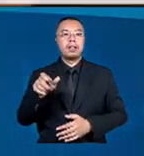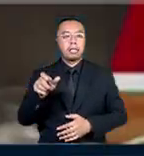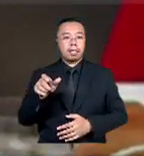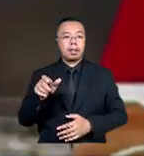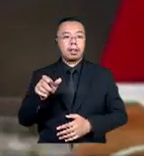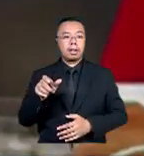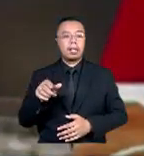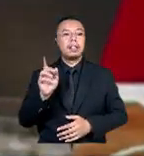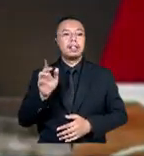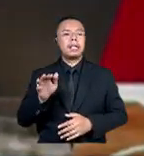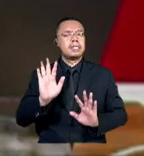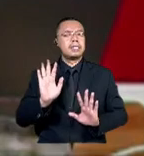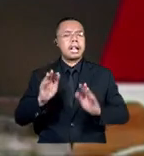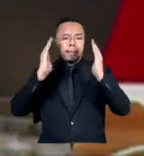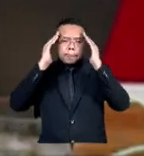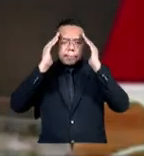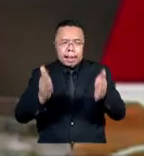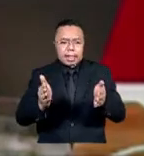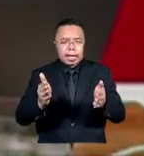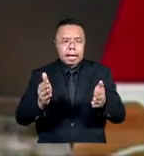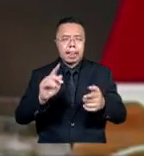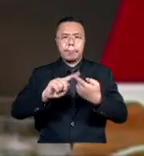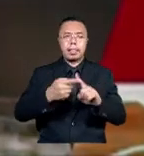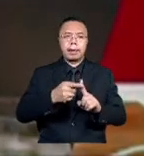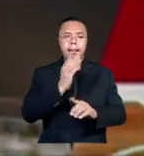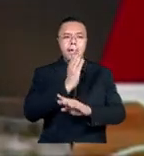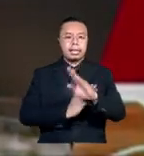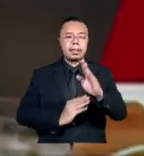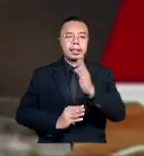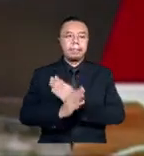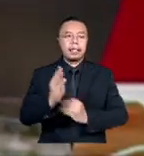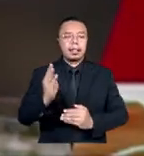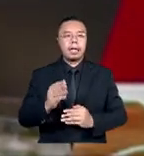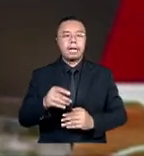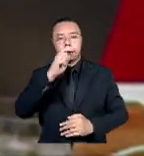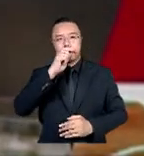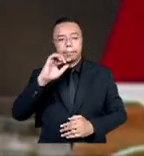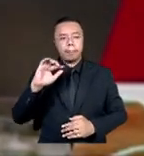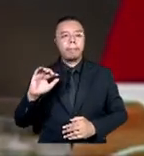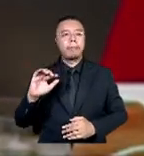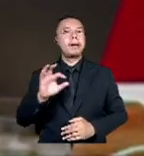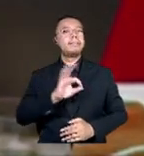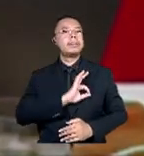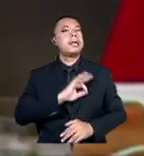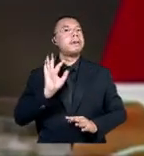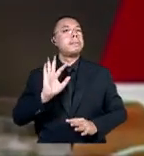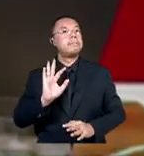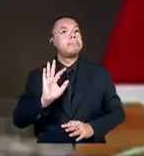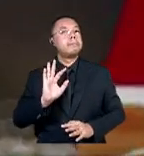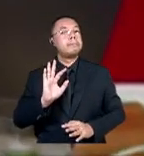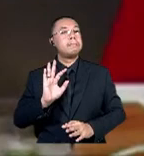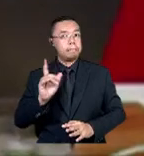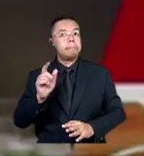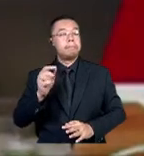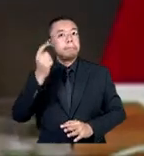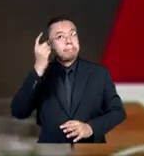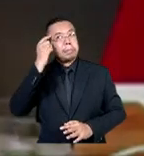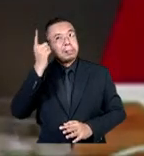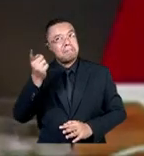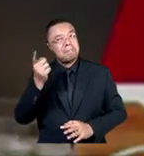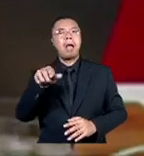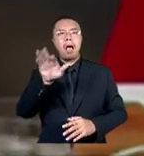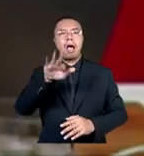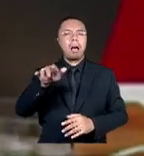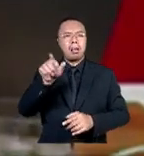sosok yang sangat memperhatikan teman-teman penyandang disabilitas. Bapak Presiden melihat teman-teman disabilitas ini